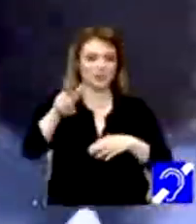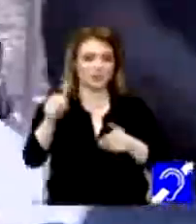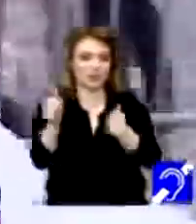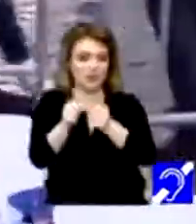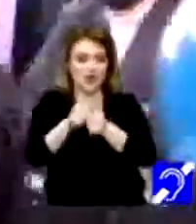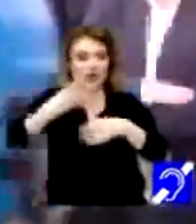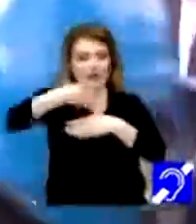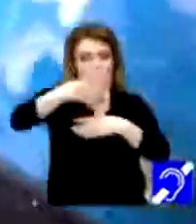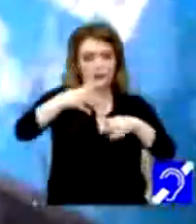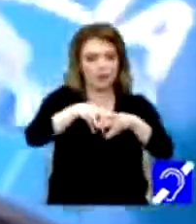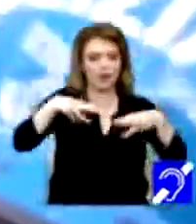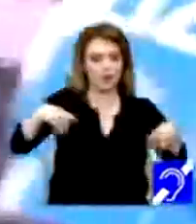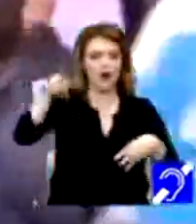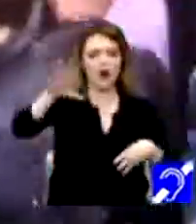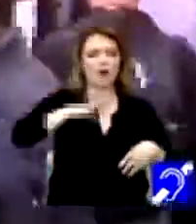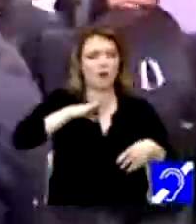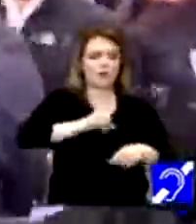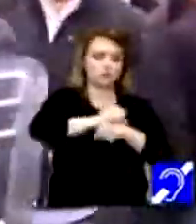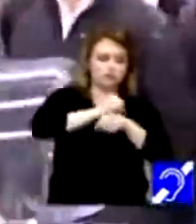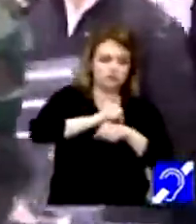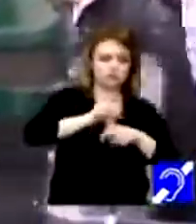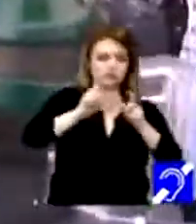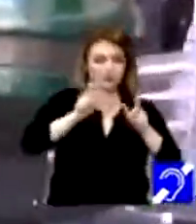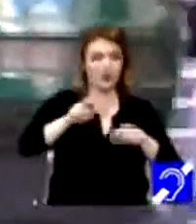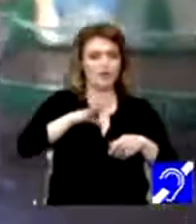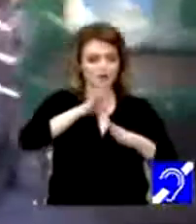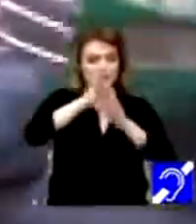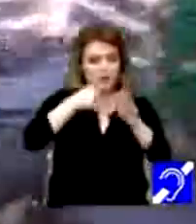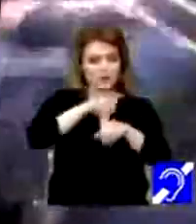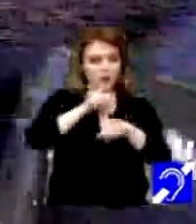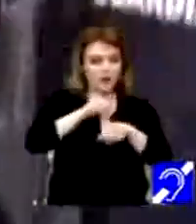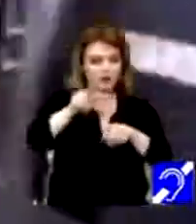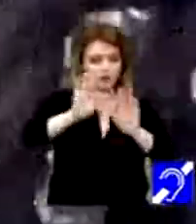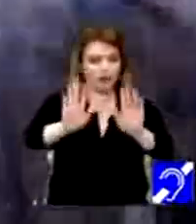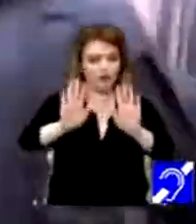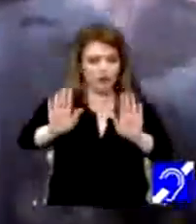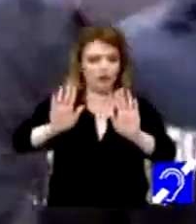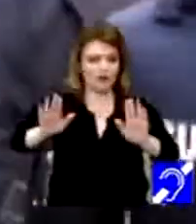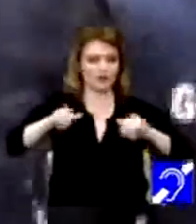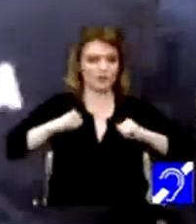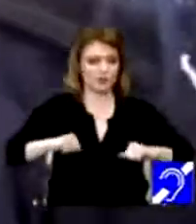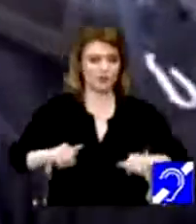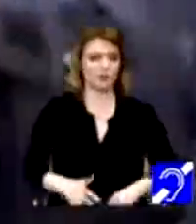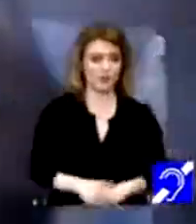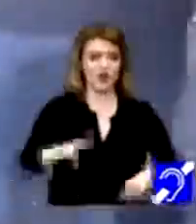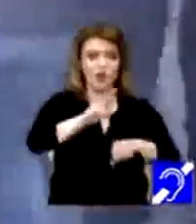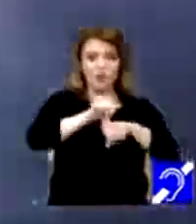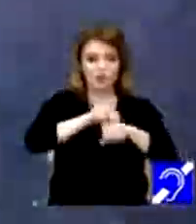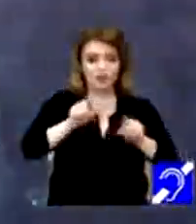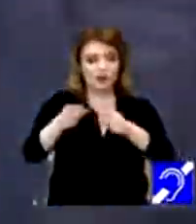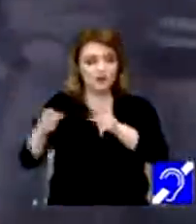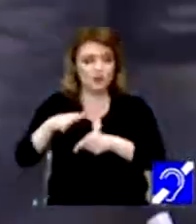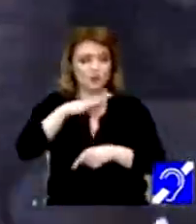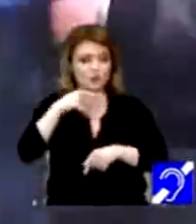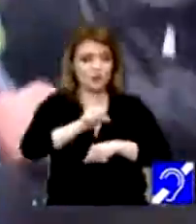Inferioare a Parlamentului. Acolo au fost masate și importante forțe de ordine care au intervenit când spiritele s-au încins. Poliția a arestat mai